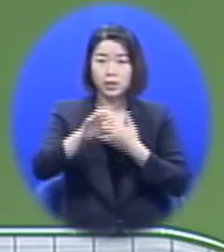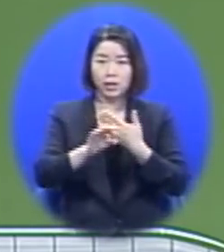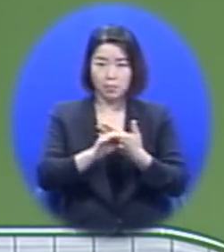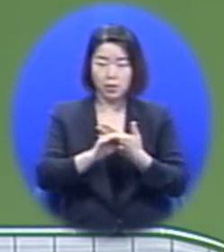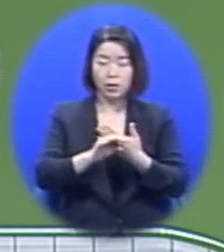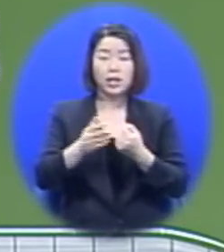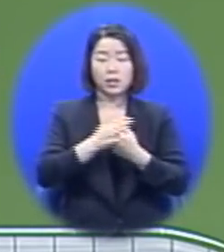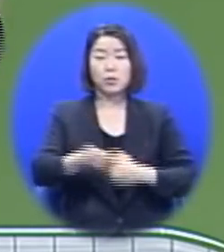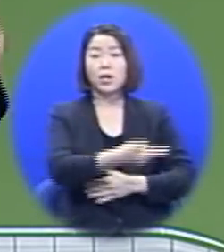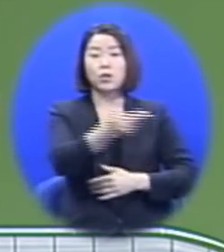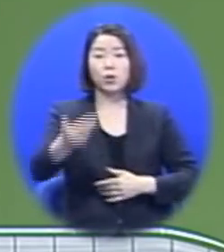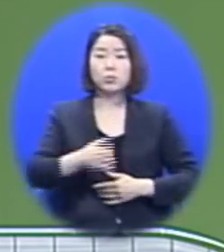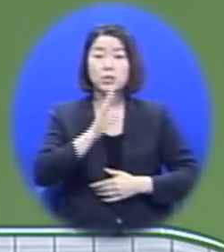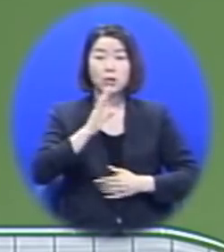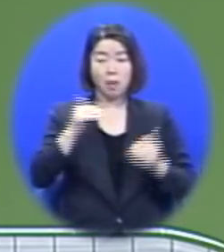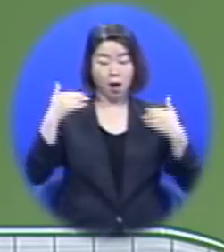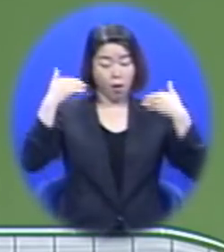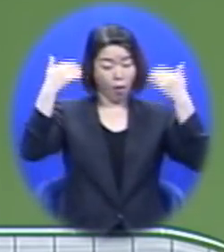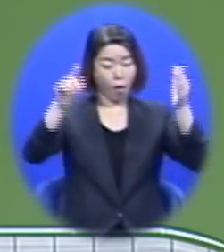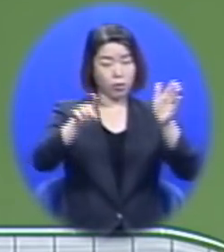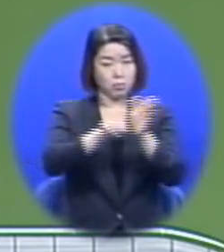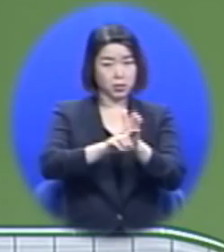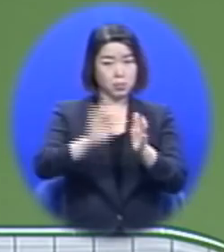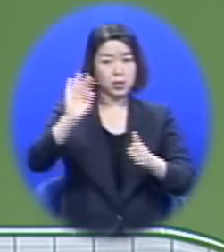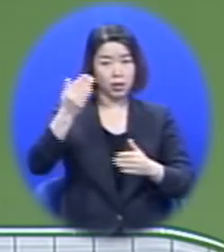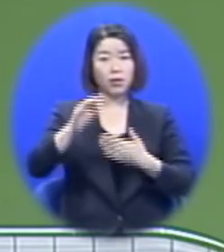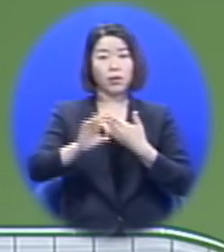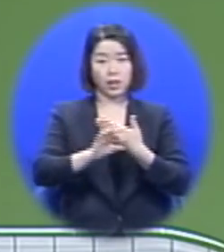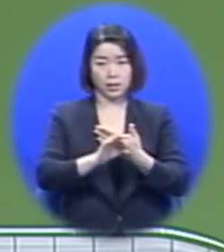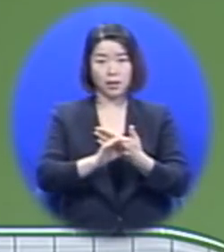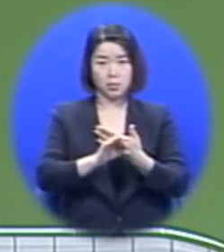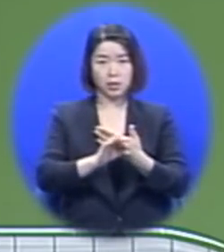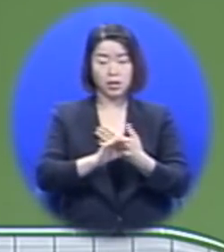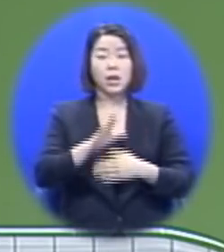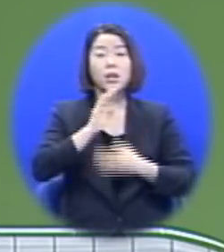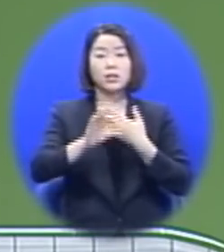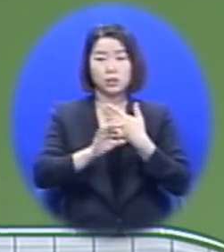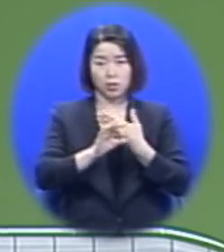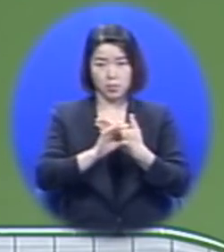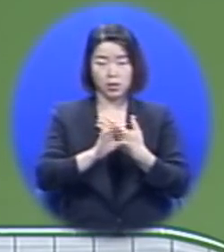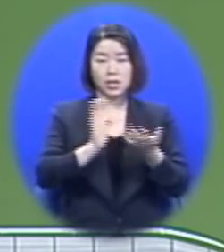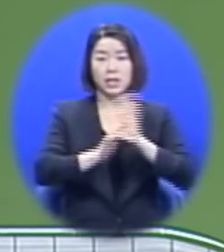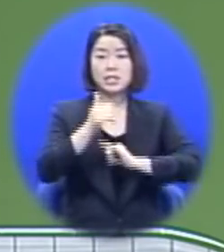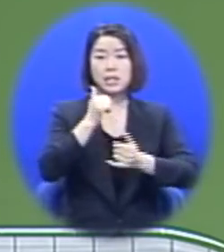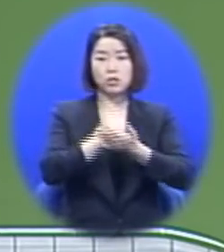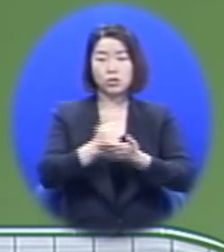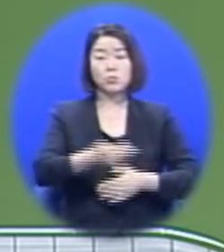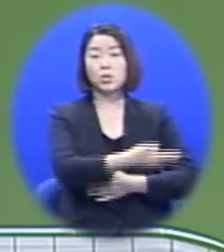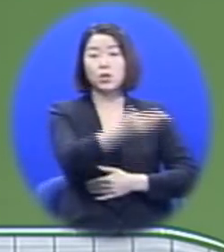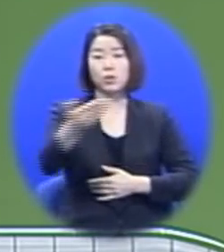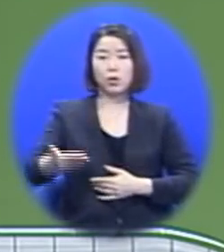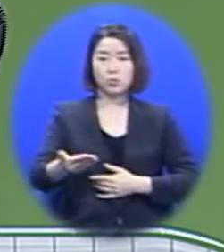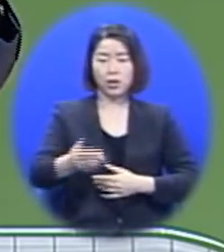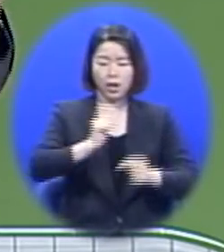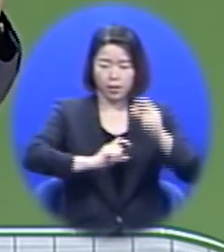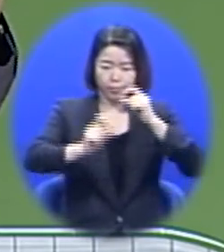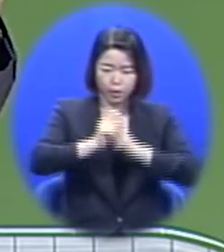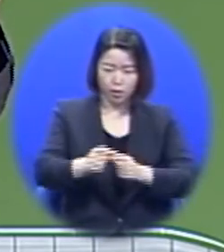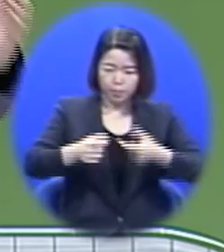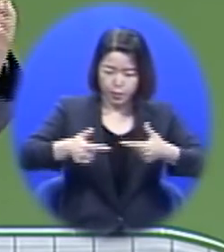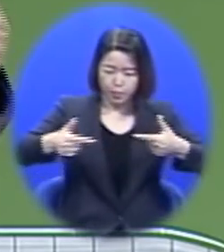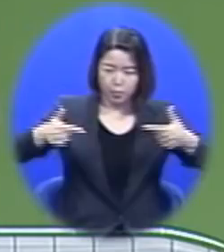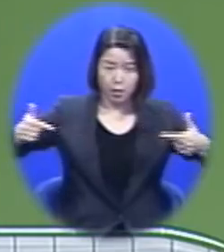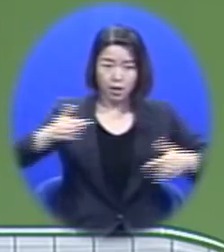그래서 여러분이 정말 어른의 믿음이 되어 간다면 그러면 예수님은 여러분에게 점점점 크신